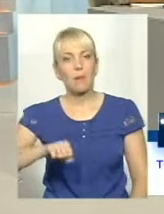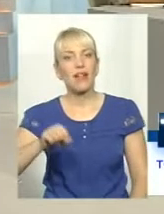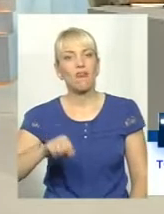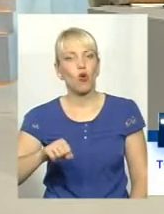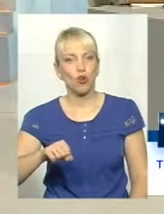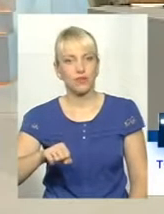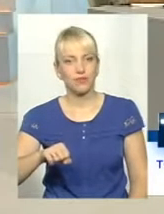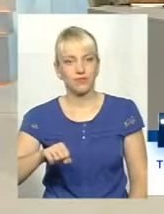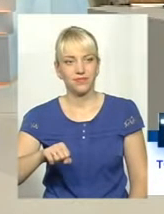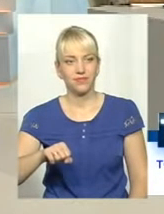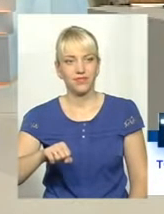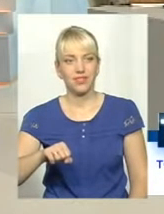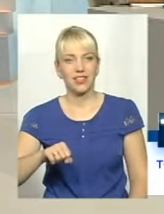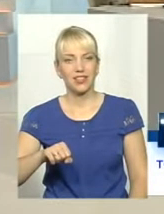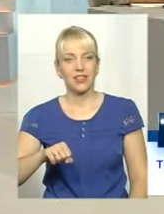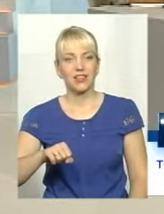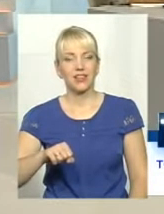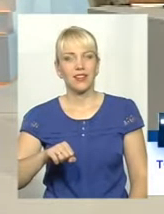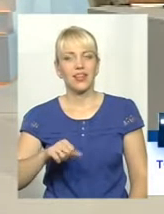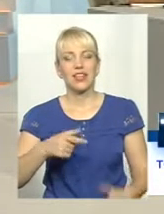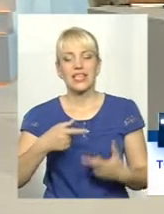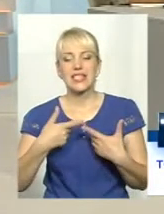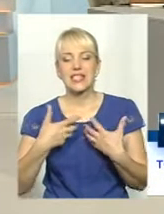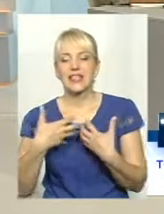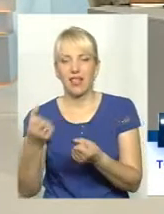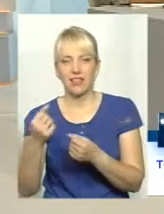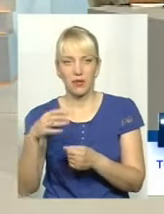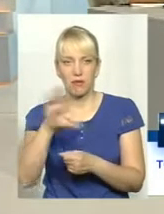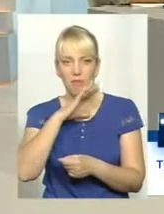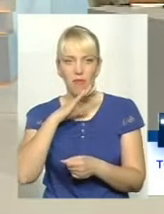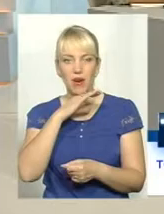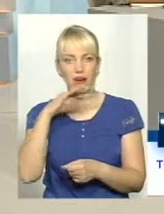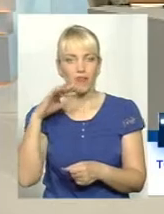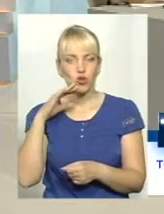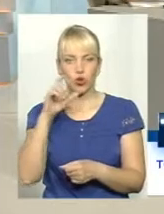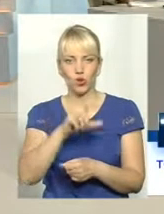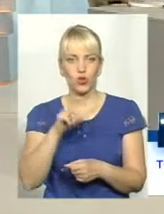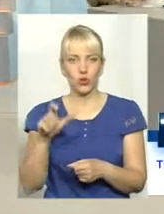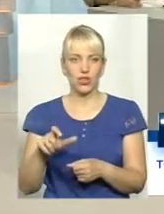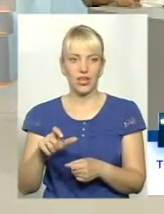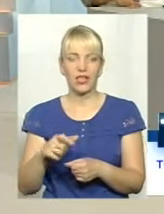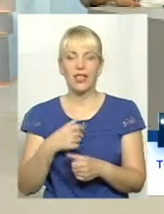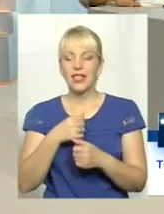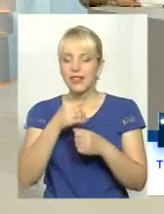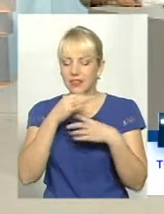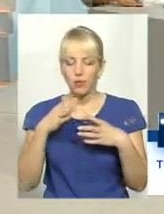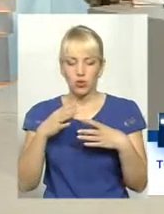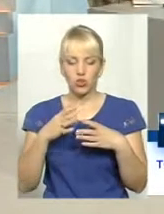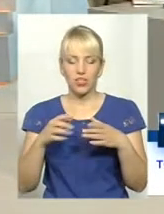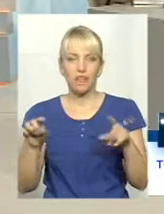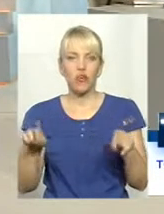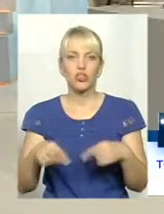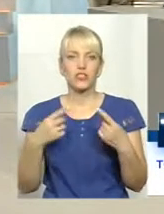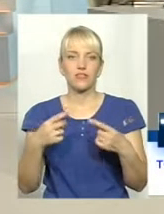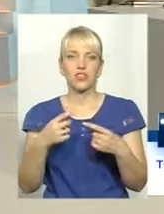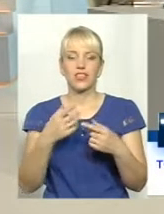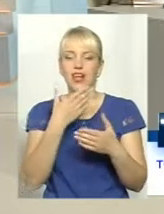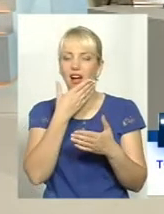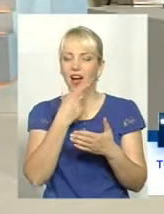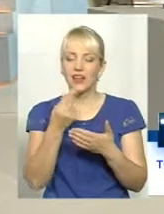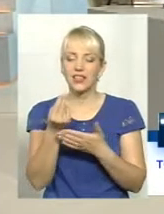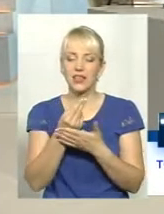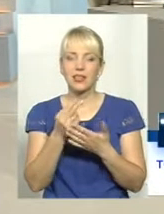Побачити Париж, побачити Ейфелеву вежу – мрія багатьох жінок. Баварські сосиски